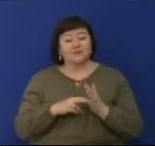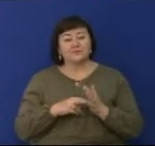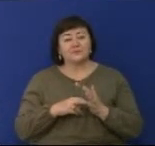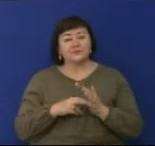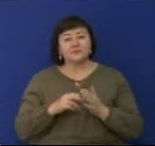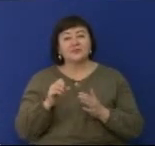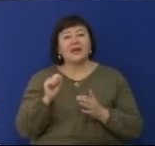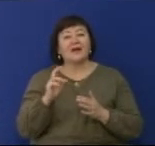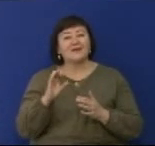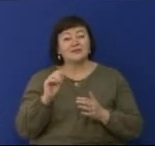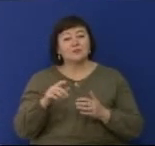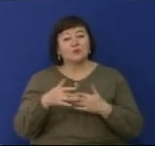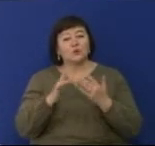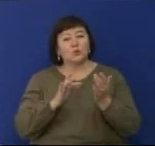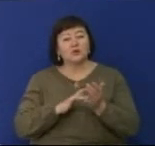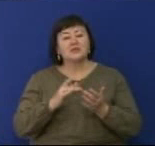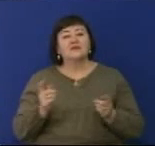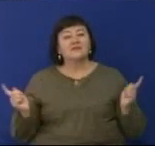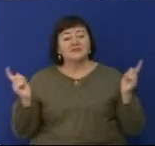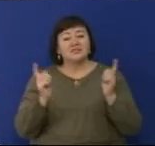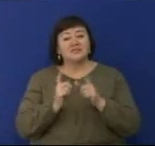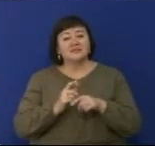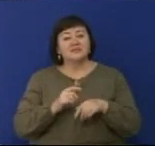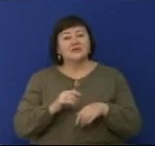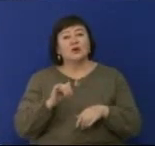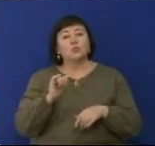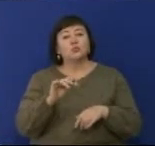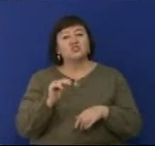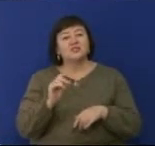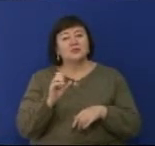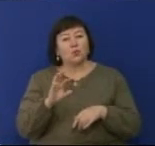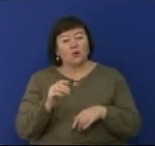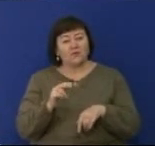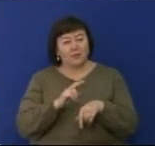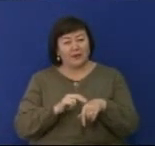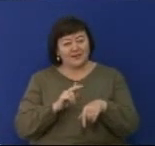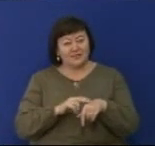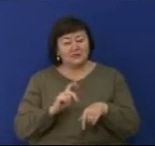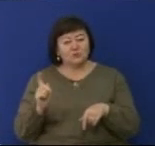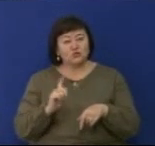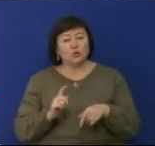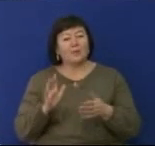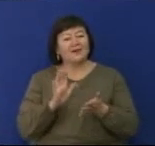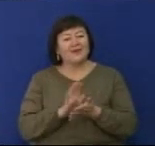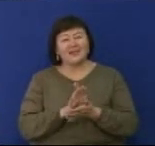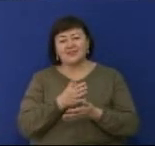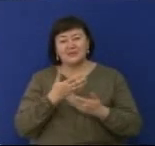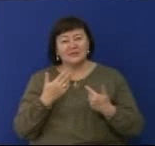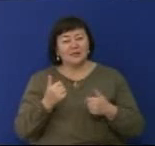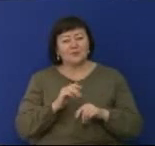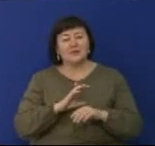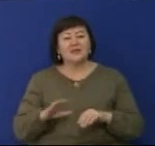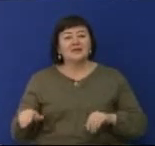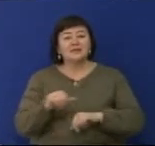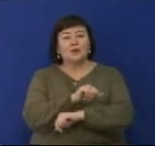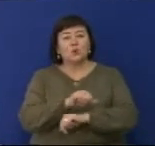ермак салимов обозначила перед участковыми инспекторами полиции их роль в недопущении захламления города градоначальник провел совещание с